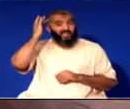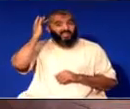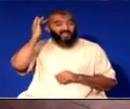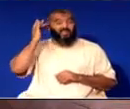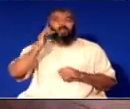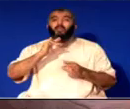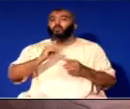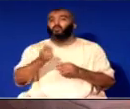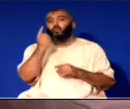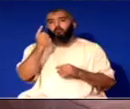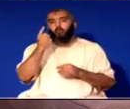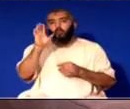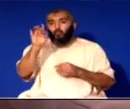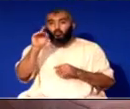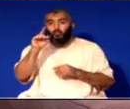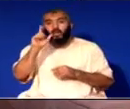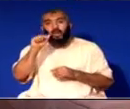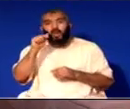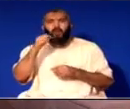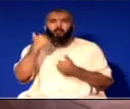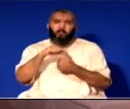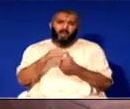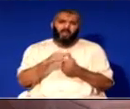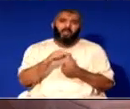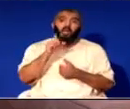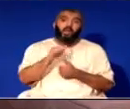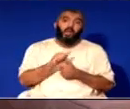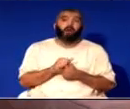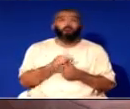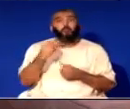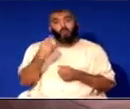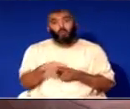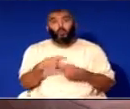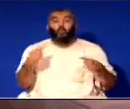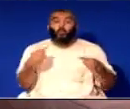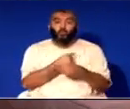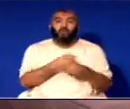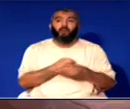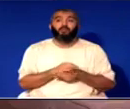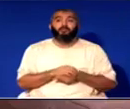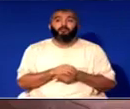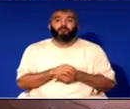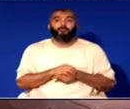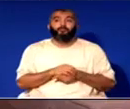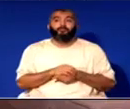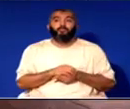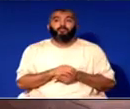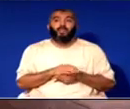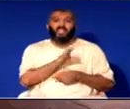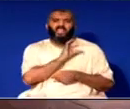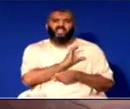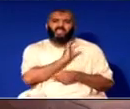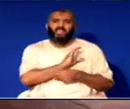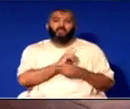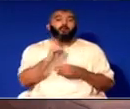القدمين ما كاش، ولكن غير الرأس، في هذه الحالة نقول لها أقل شيء، يعني بمعنى مدام الرأس نقول أقل شيء فقط